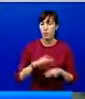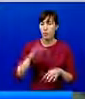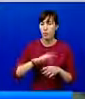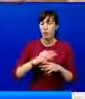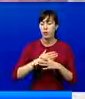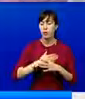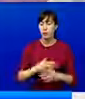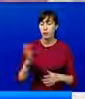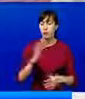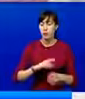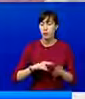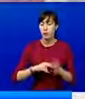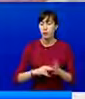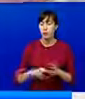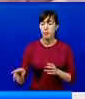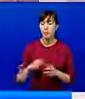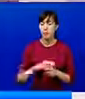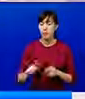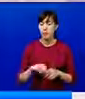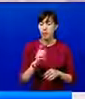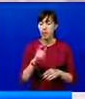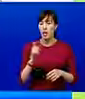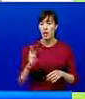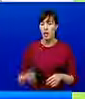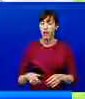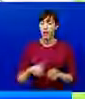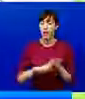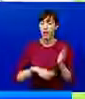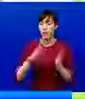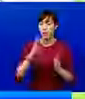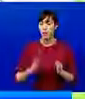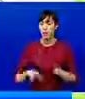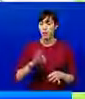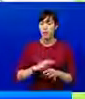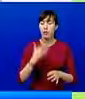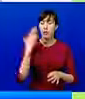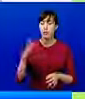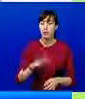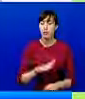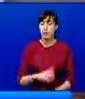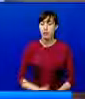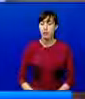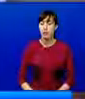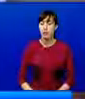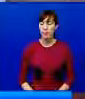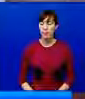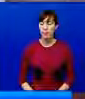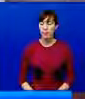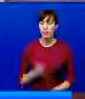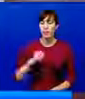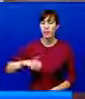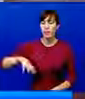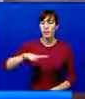қолданылуда. Пилоттық жобамен ем қабылдаған науқастардың 90%-ның ауруы жеңілдеген. Бұл Еуропада 3-4